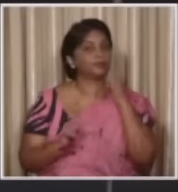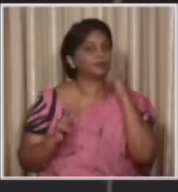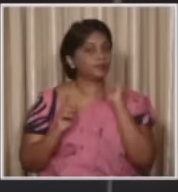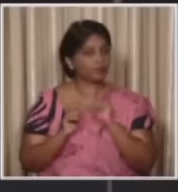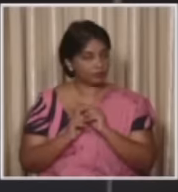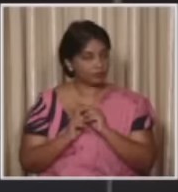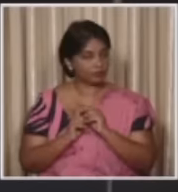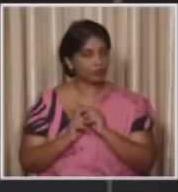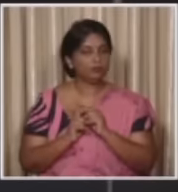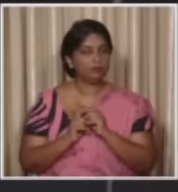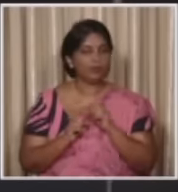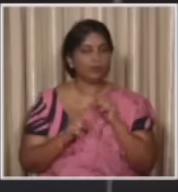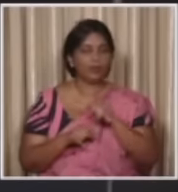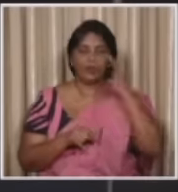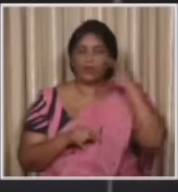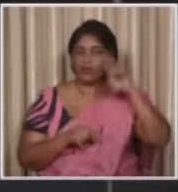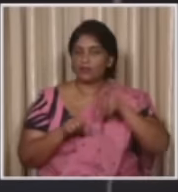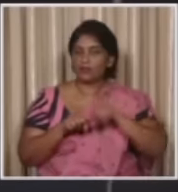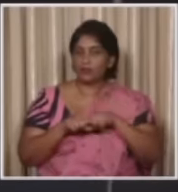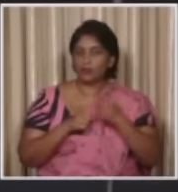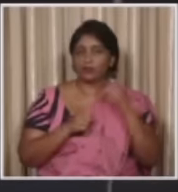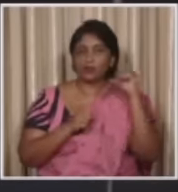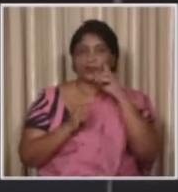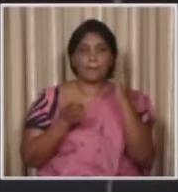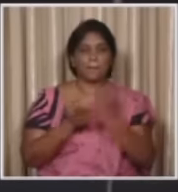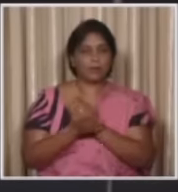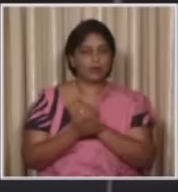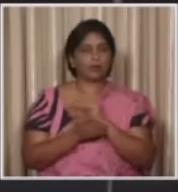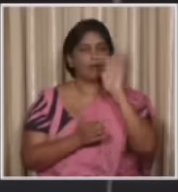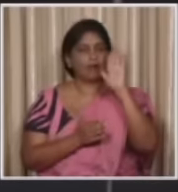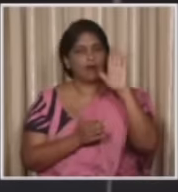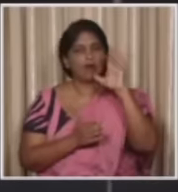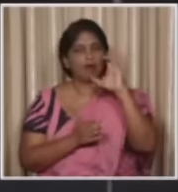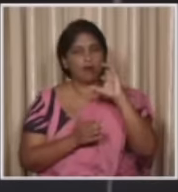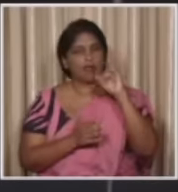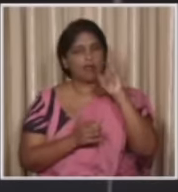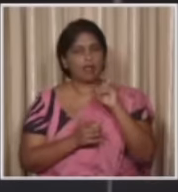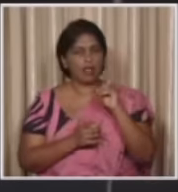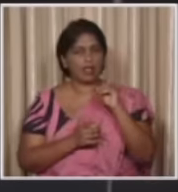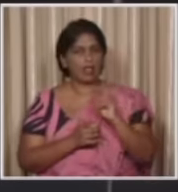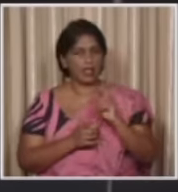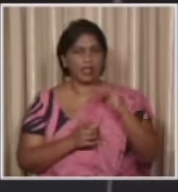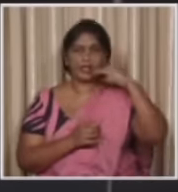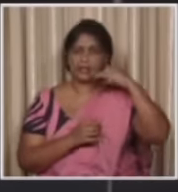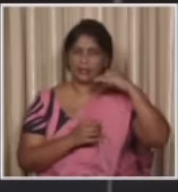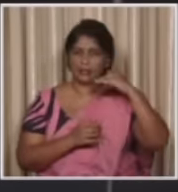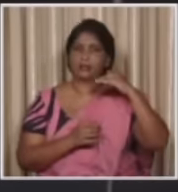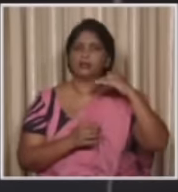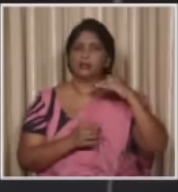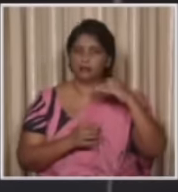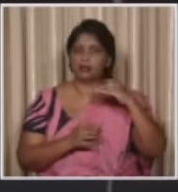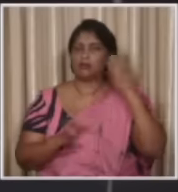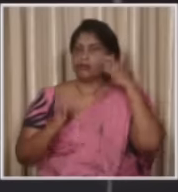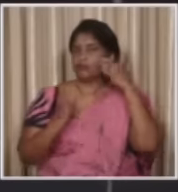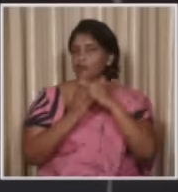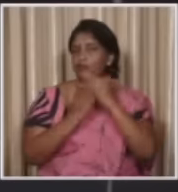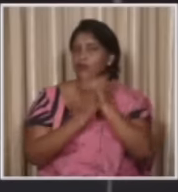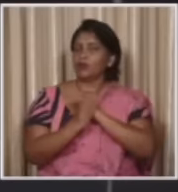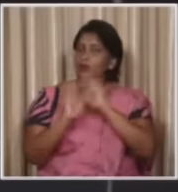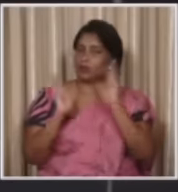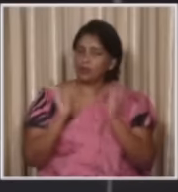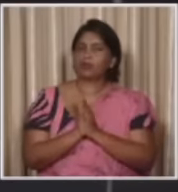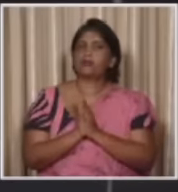banding, me Vissaswangojana, Palin Pitu, Ian, Ian, Sai through Che the